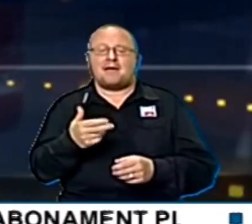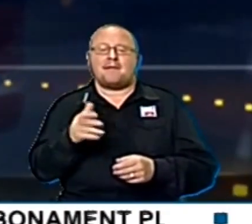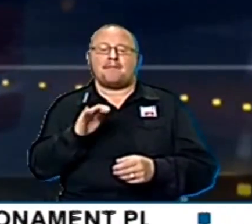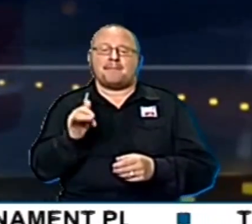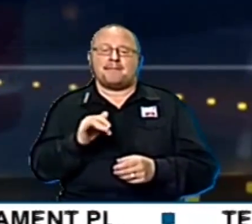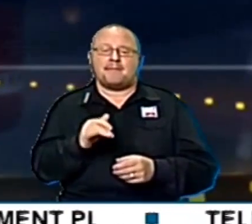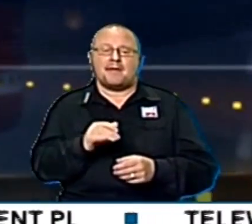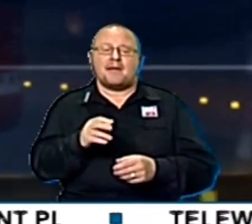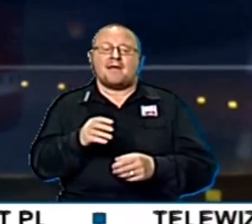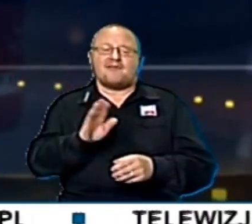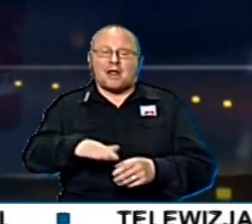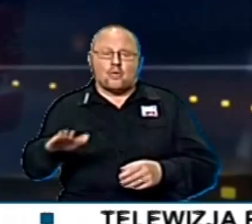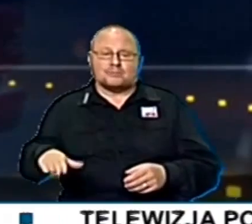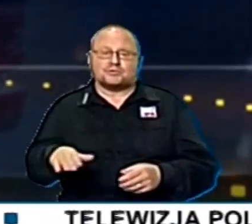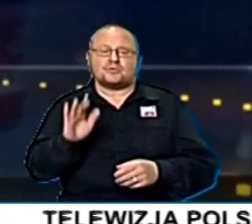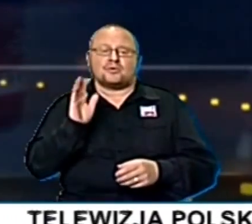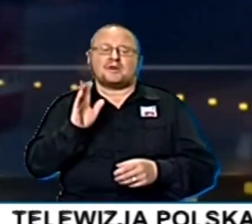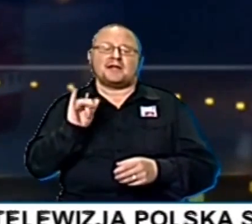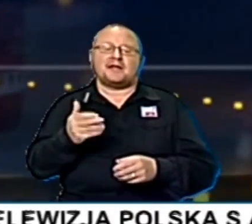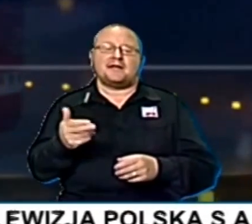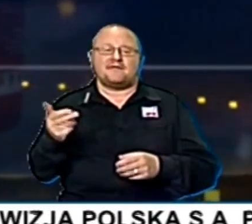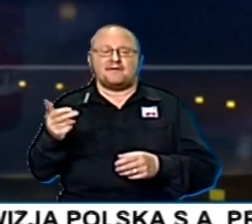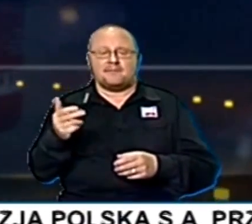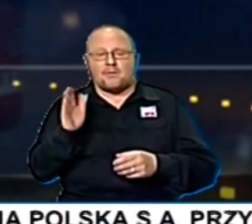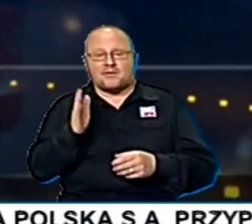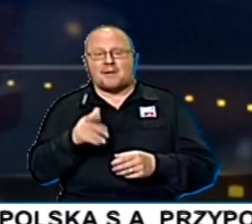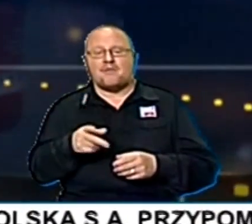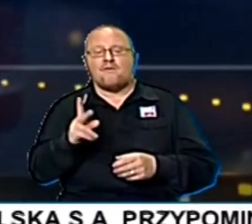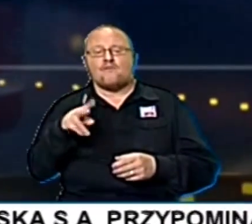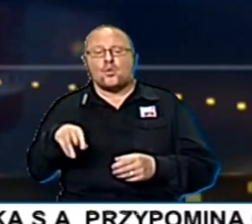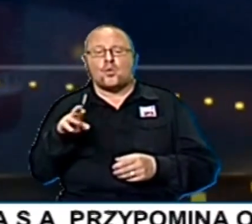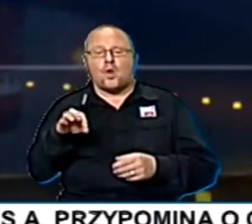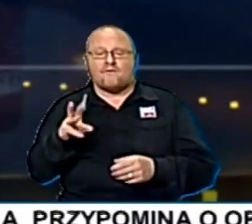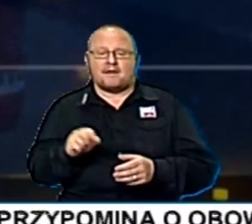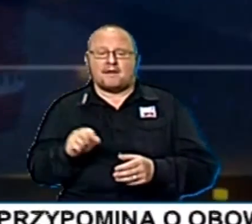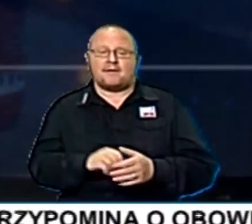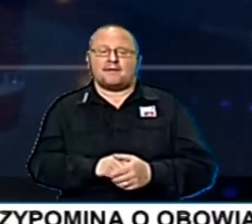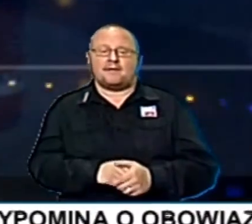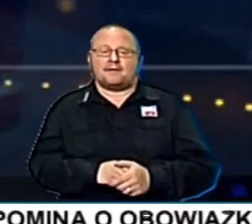9 a 12 w Radomsku i między 9 a 11.30 w Kurowie.